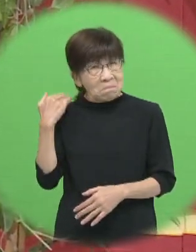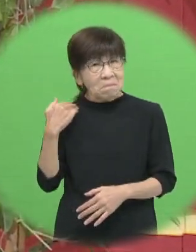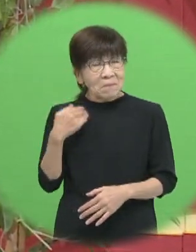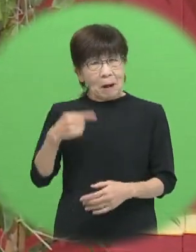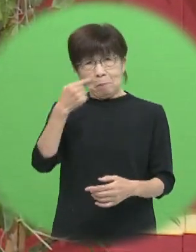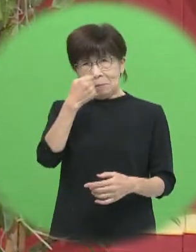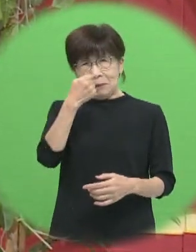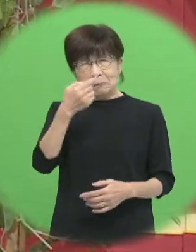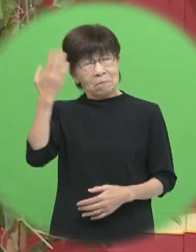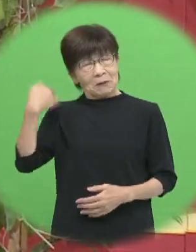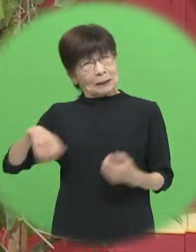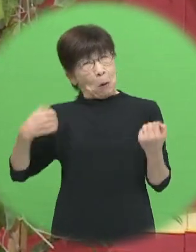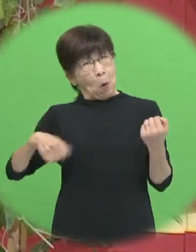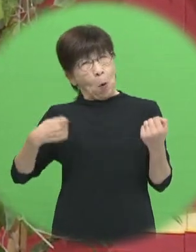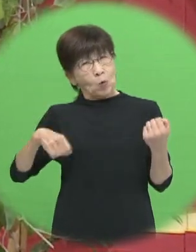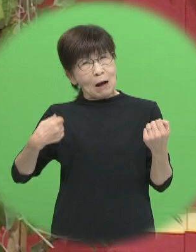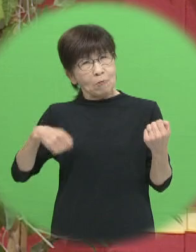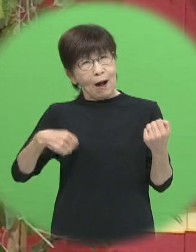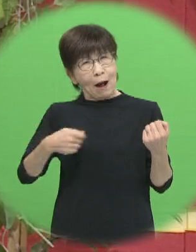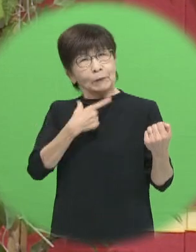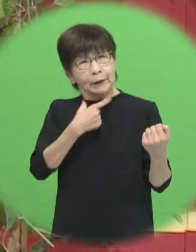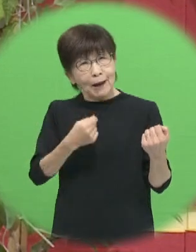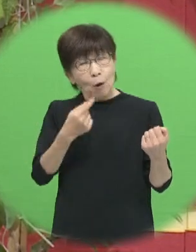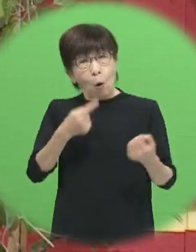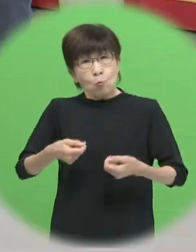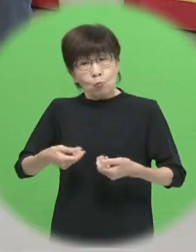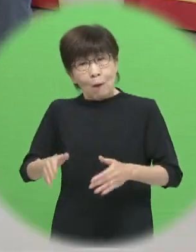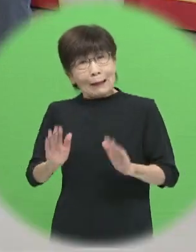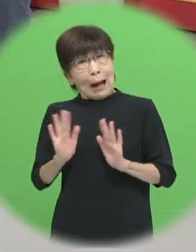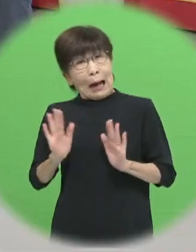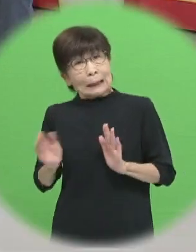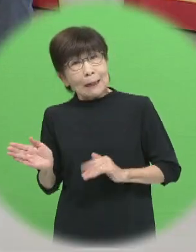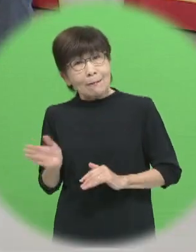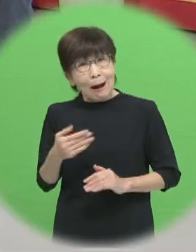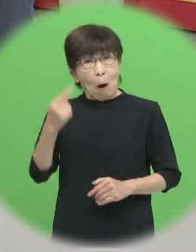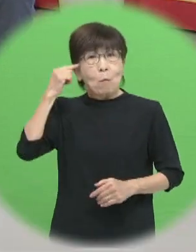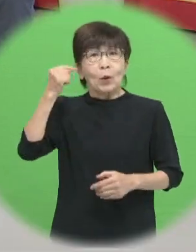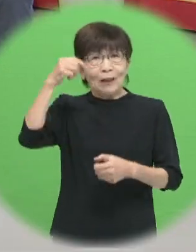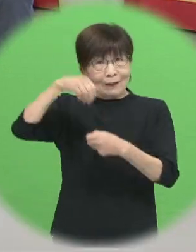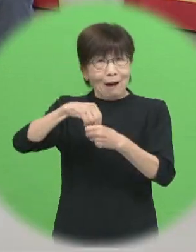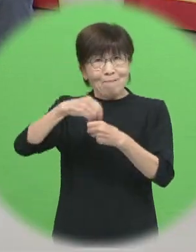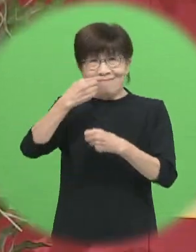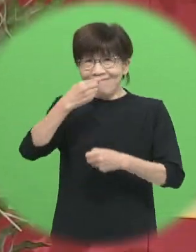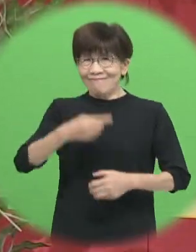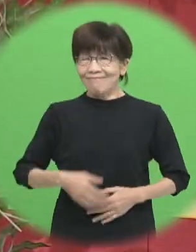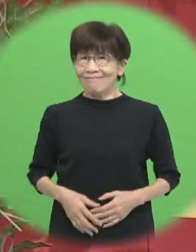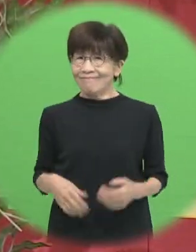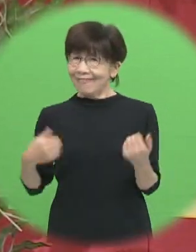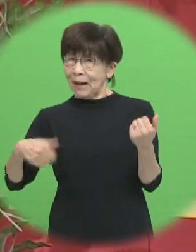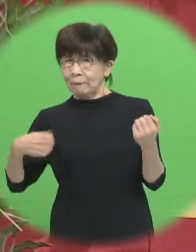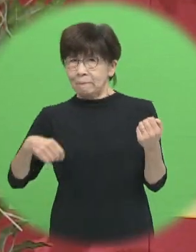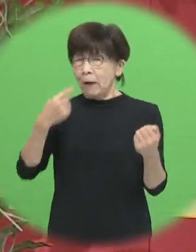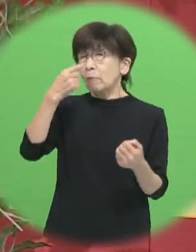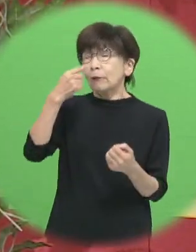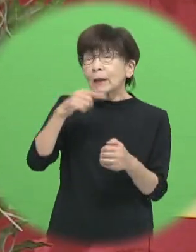目指したいと僕は生まれながらに思ってた生まれながらに、 はい、 お